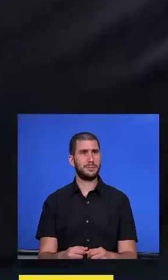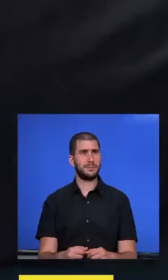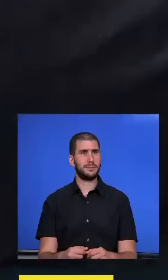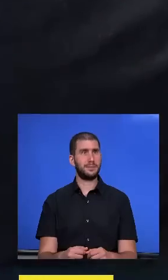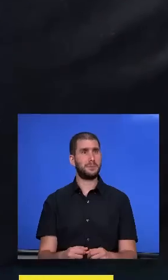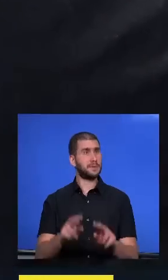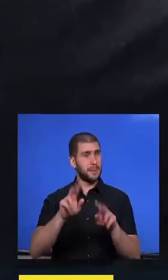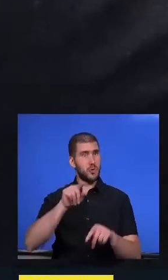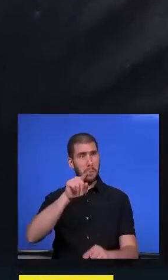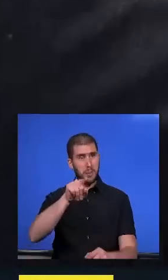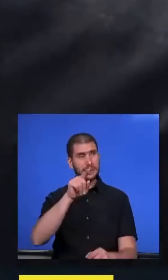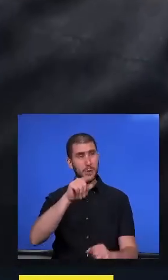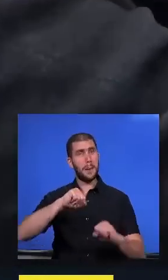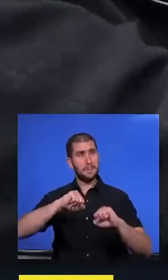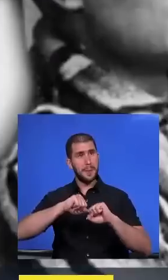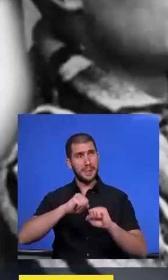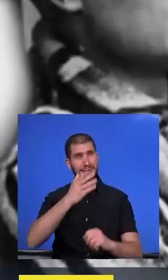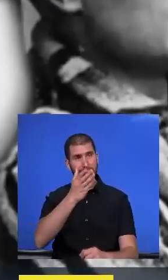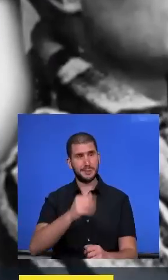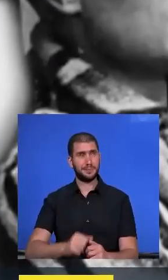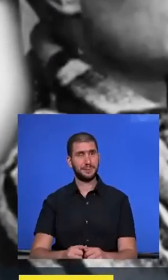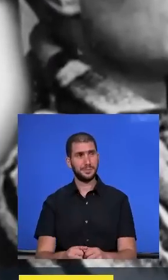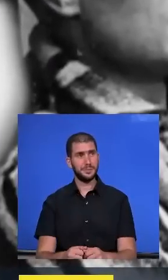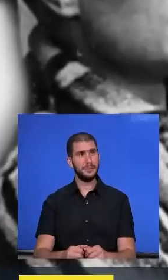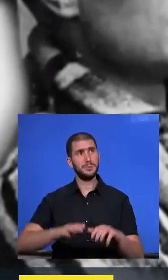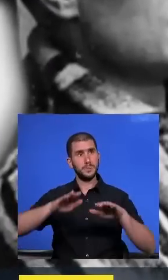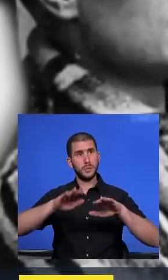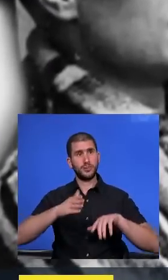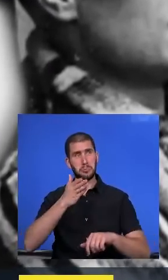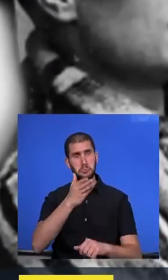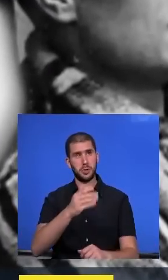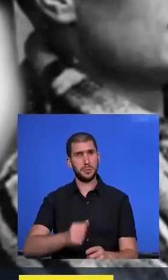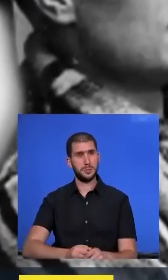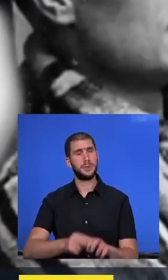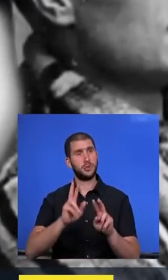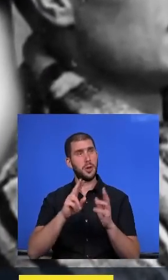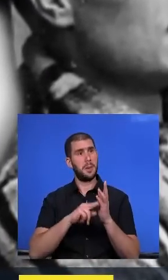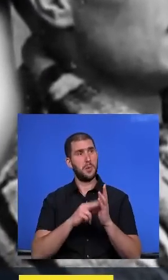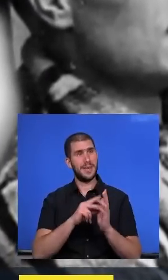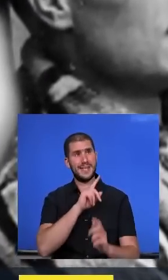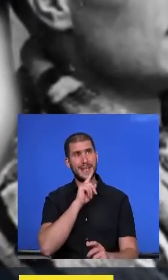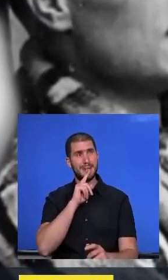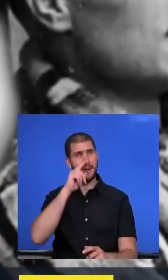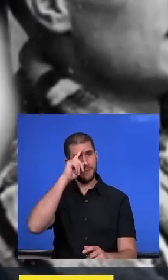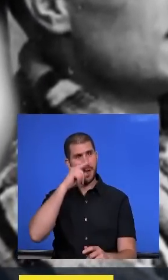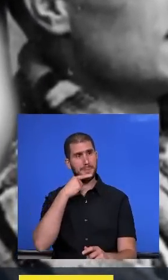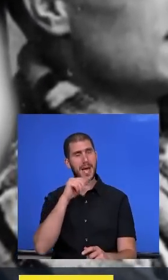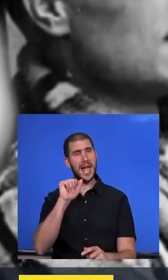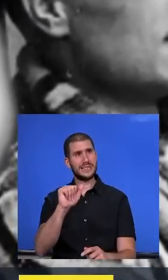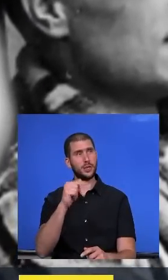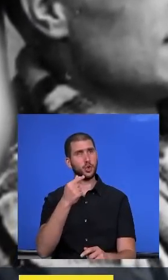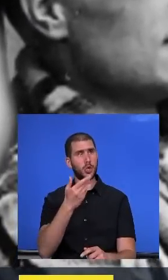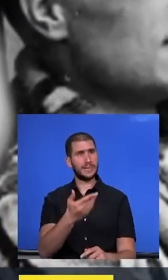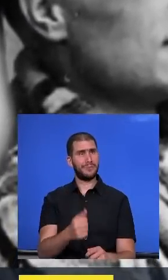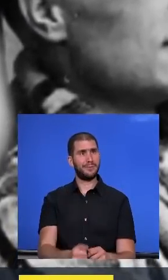זה ממש כאן, זאת המרפסת הזאת. הם יושבים כאן. יש כאן בתמונה את האימא ואבא, אלזה